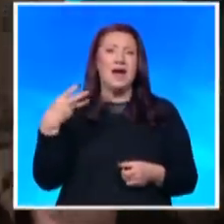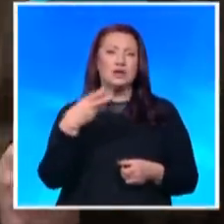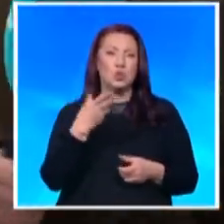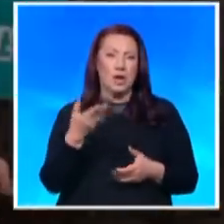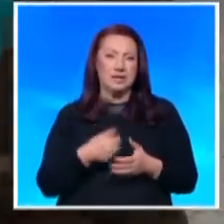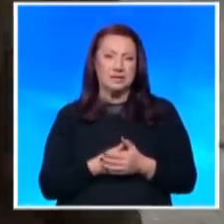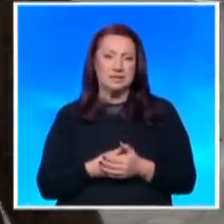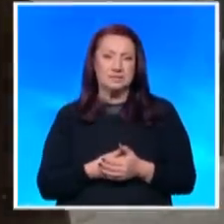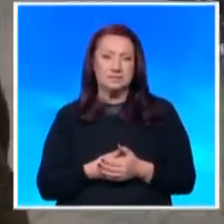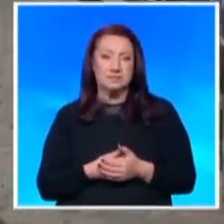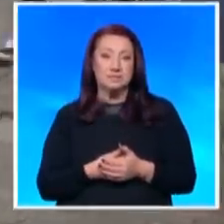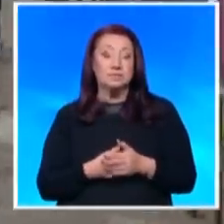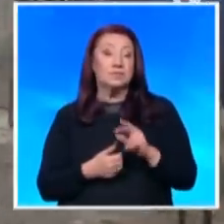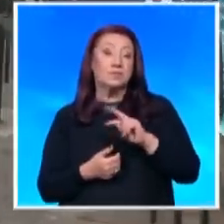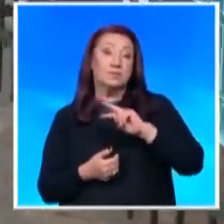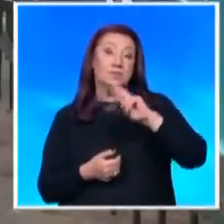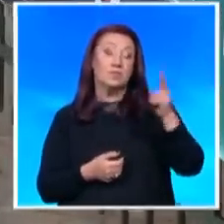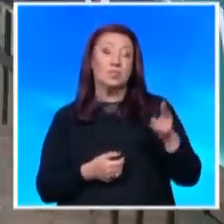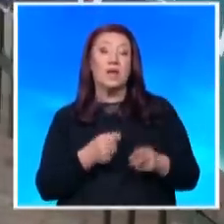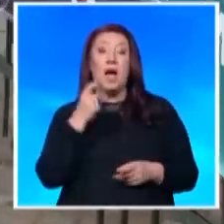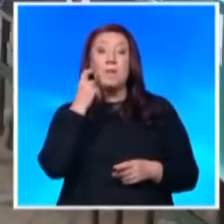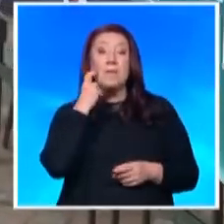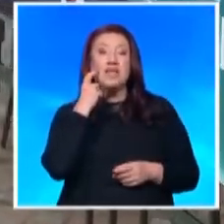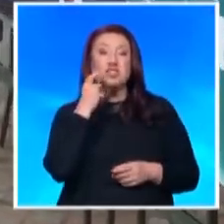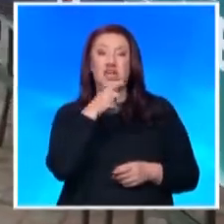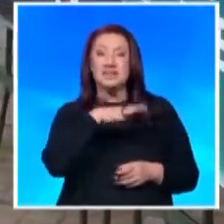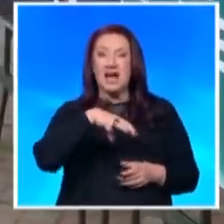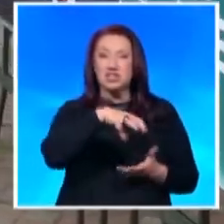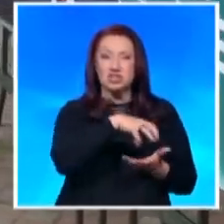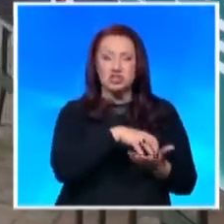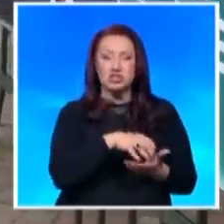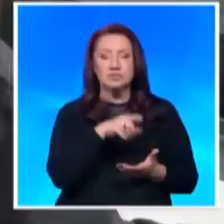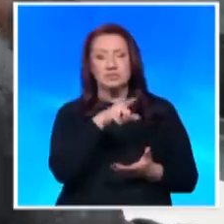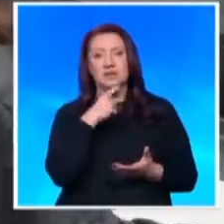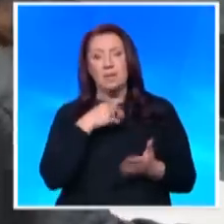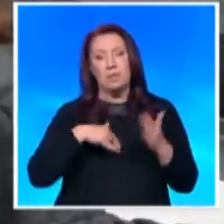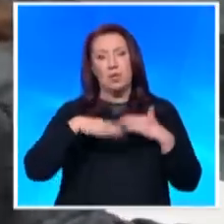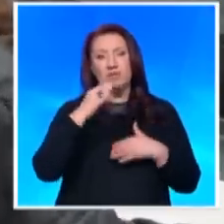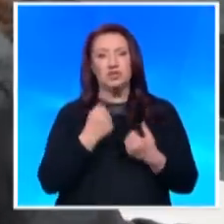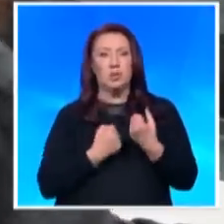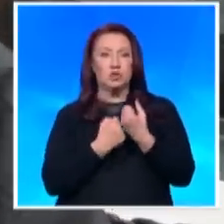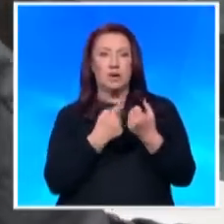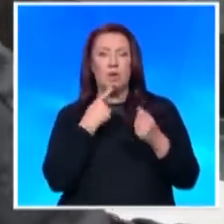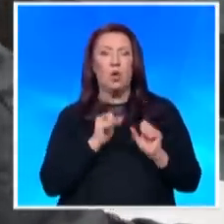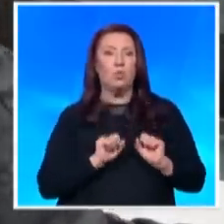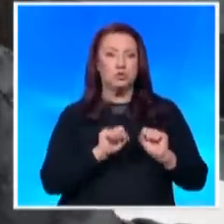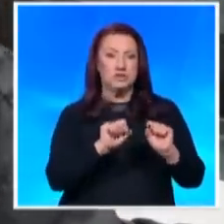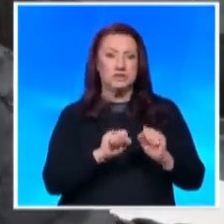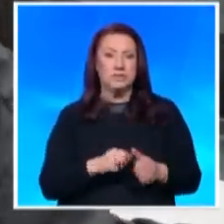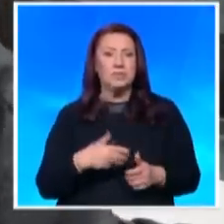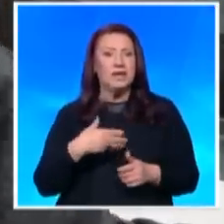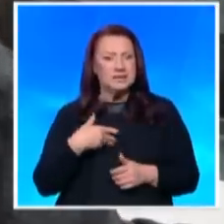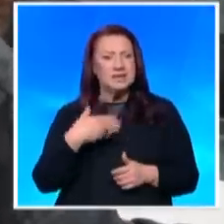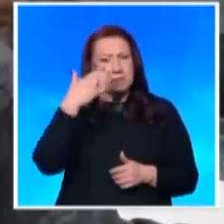Но не и сред живеещите в Бешикташ, където опозицията има широка подкрепа. Искам